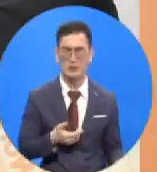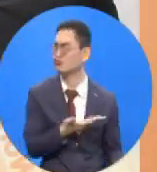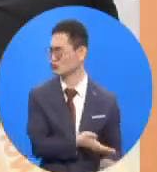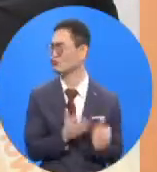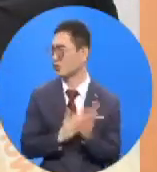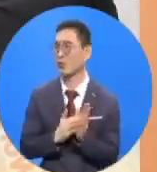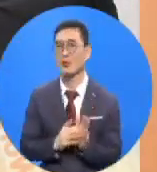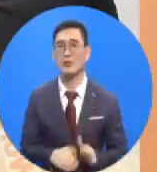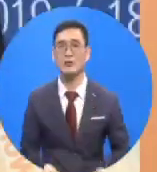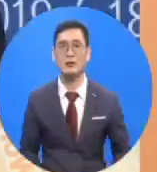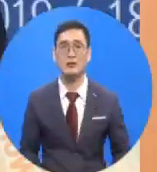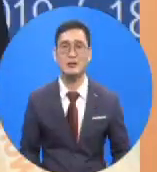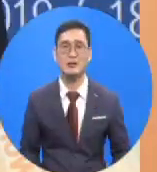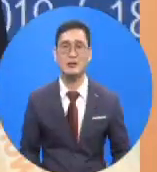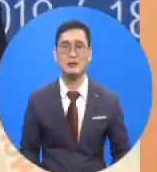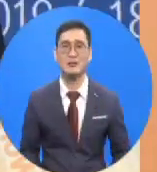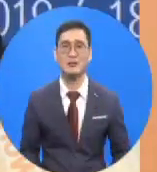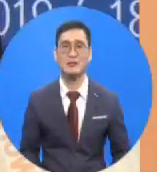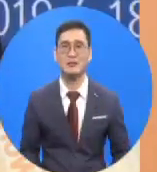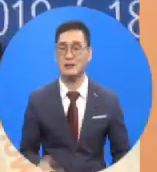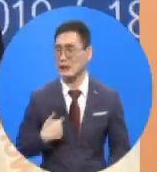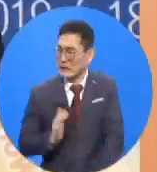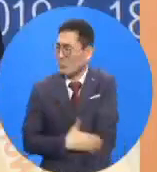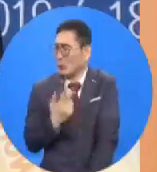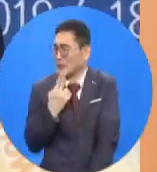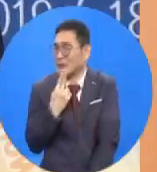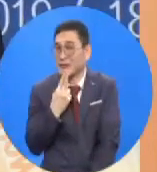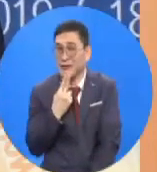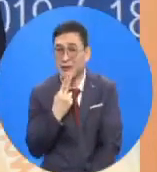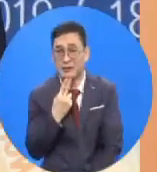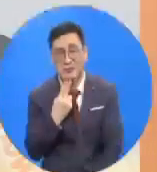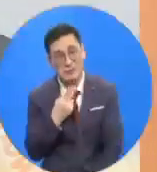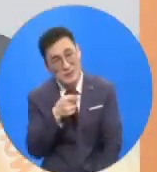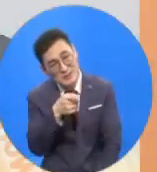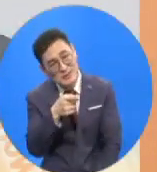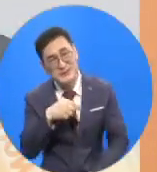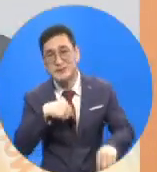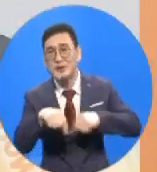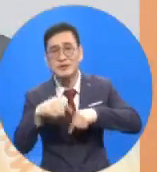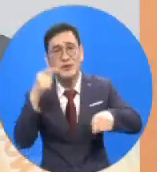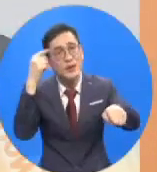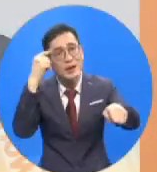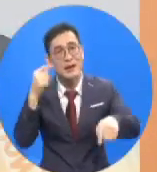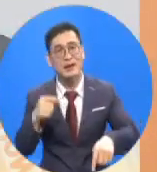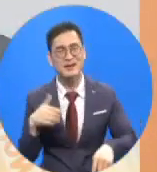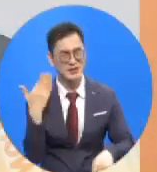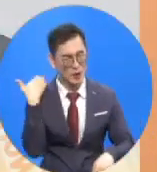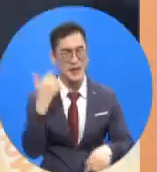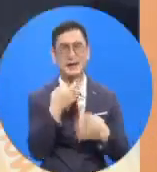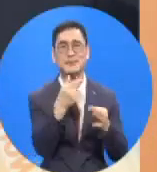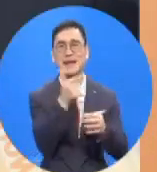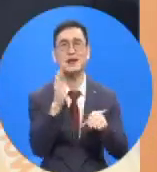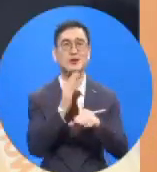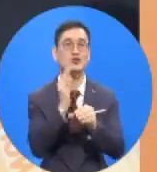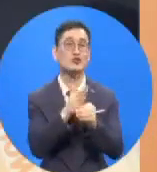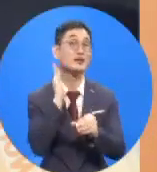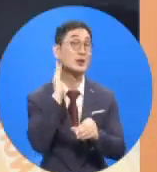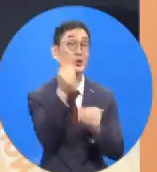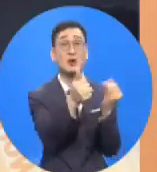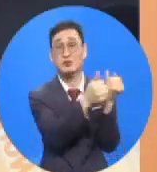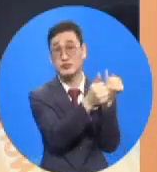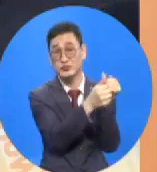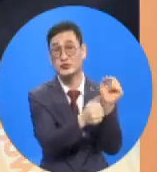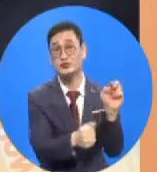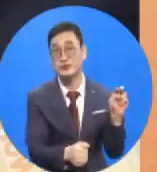있어요 회 정치 하셨는지 저는 모르겠습니다 정말 그동안 김대중 대통령과 이후 여사께서 싸 오셨던 그 2분들